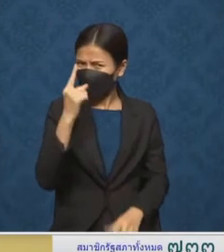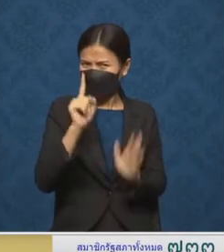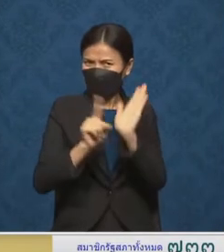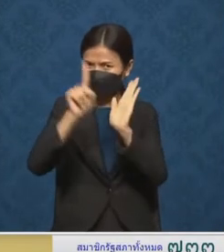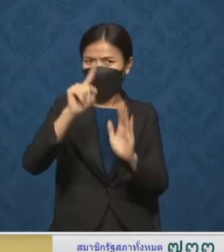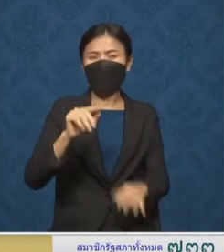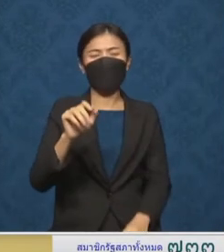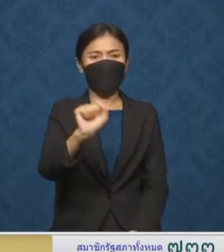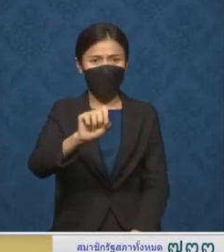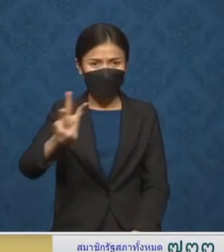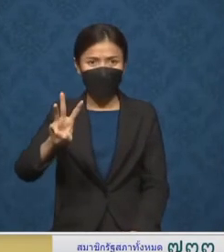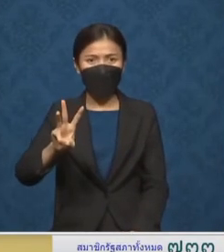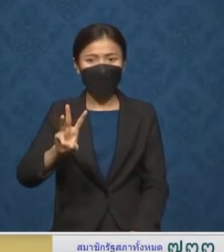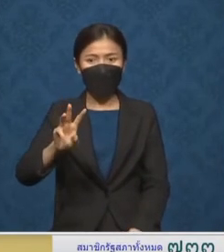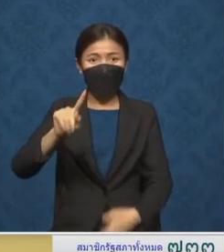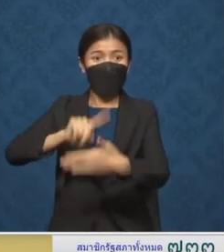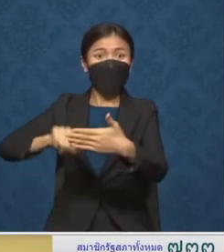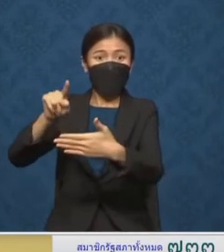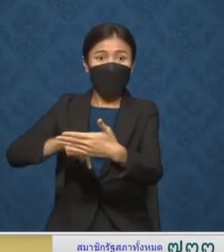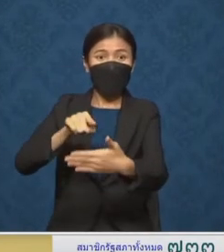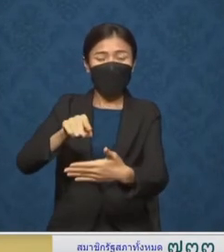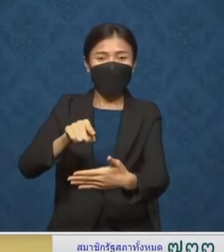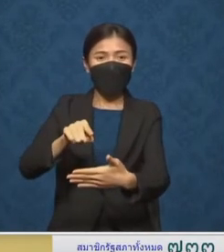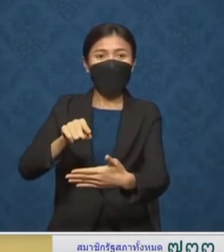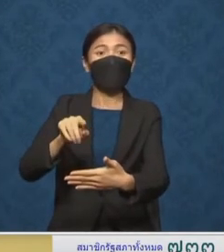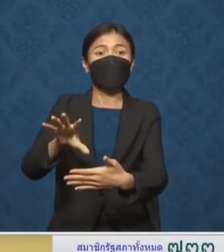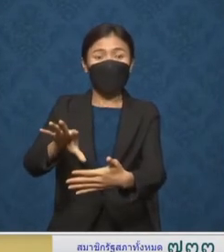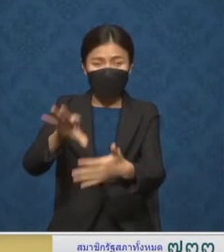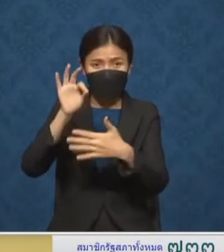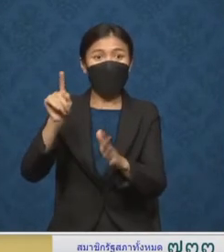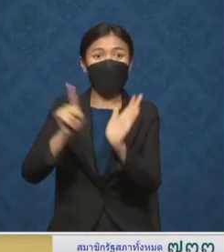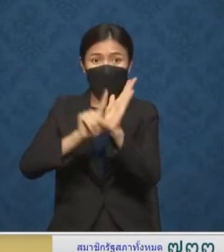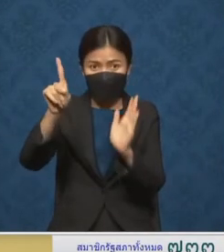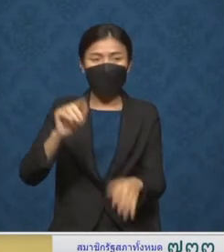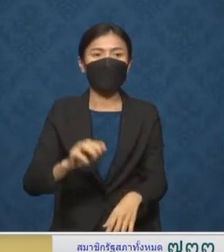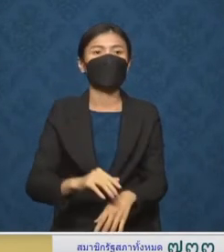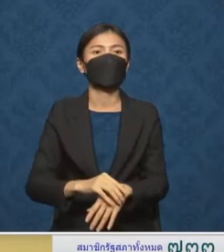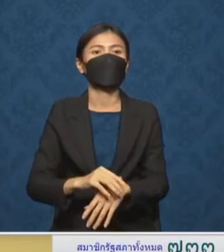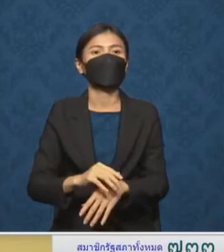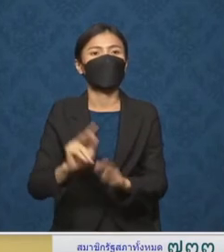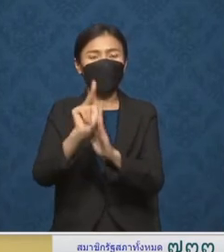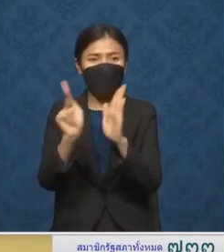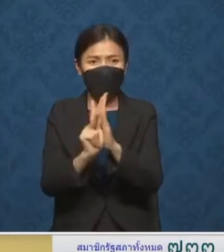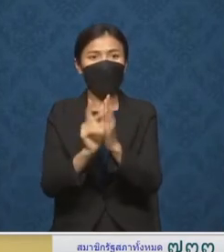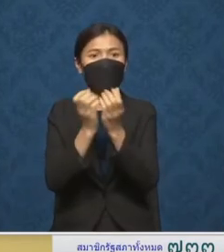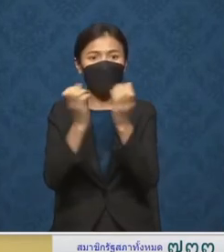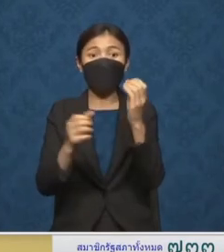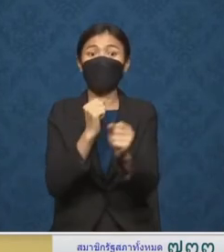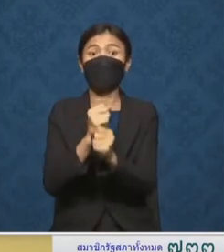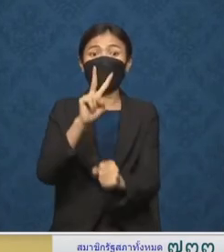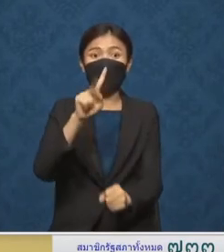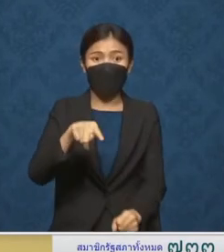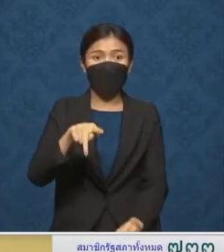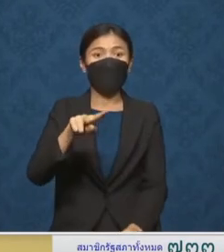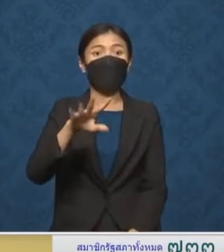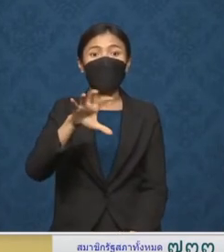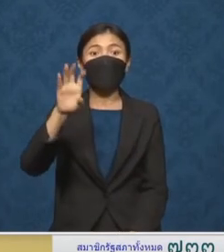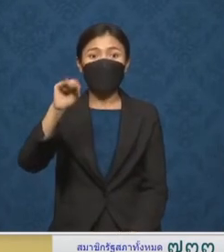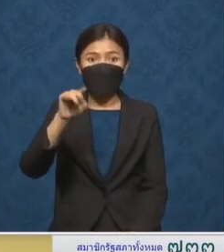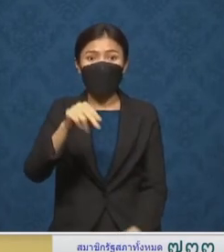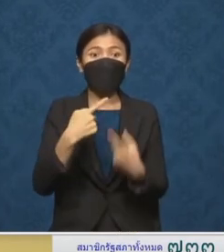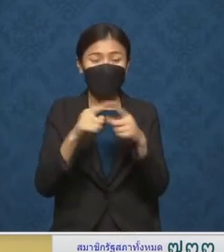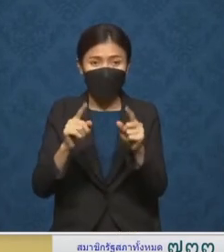เลือกตั้งนั่นคือผู้ที่สภาภายใต้รัฐธรรมนูญ2540แต่สุดท้ายรัฐธรรมนูญฉบับปฏิรูป